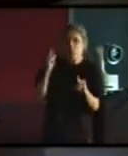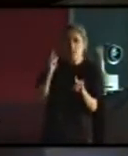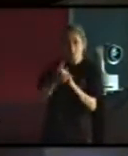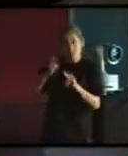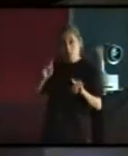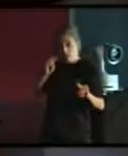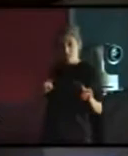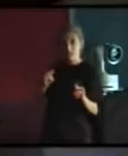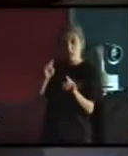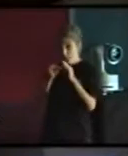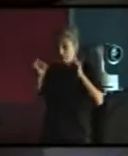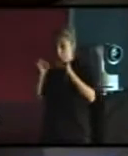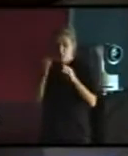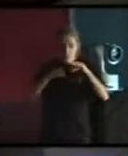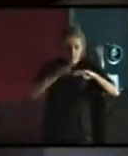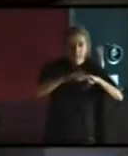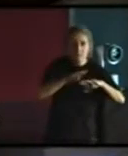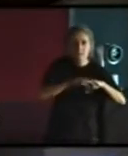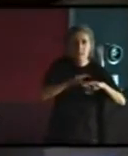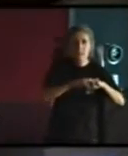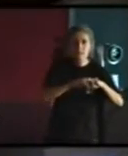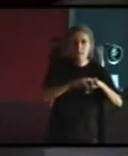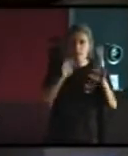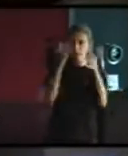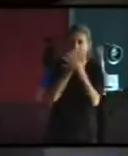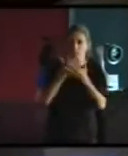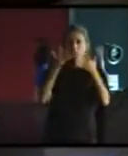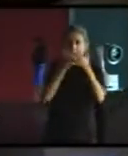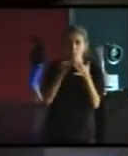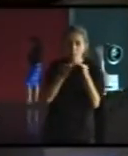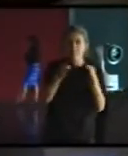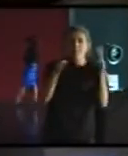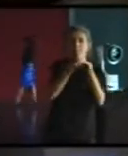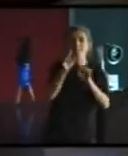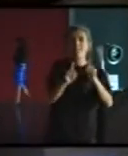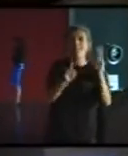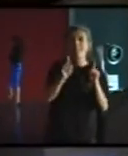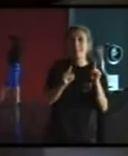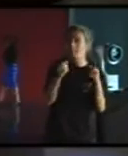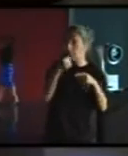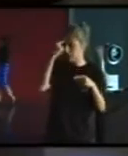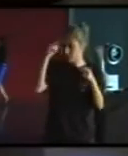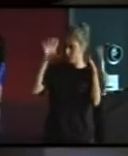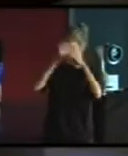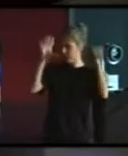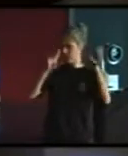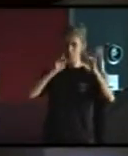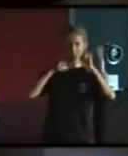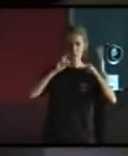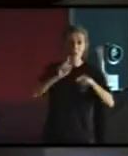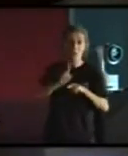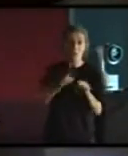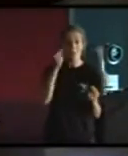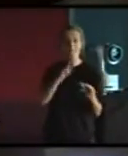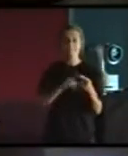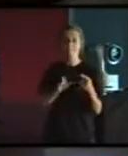moins légitimes? Je ne sais pas. En l'occurrence, la salle des fêtes dont on parle, alors c'est pas des larmes, ça renvoie pas à des larmes, mais peut-être aux premières amours de jeunesse.